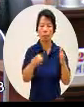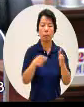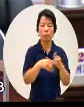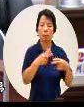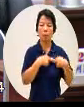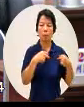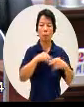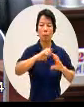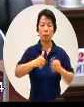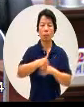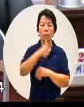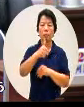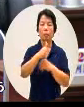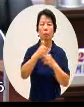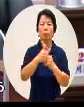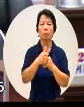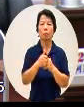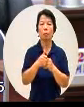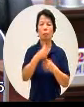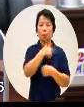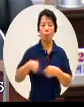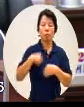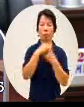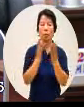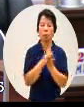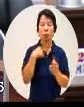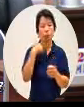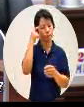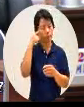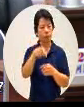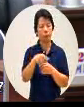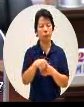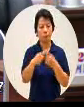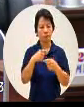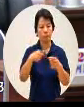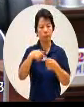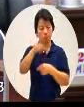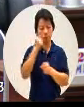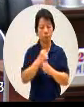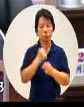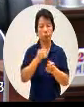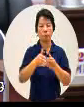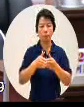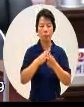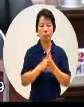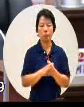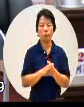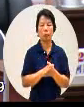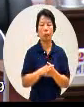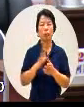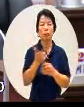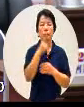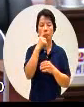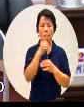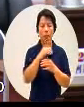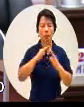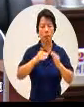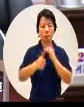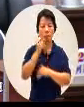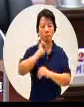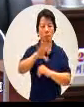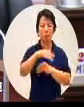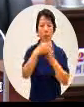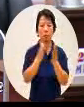候選人提的主張我覺得這個是合理而且要去做的下一頁但是跟市長報告